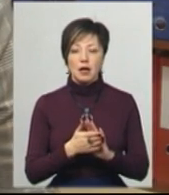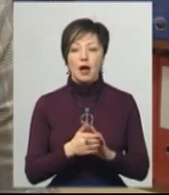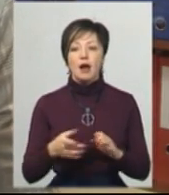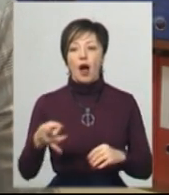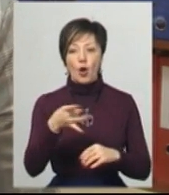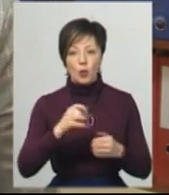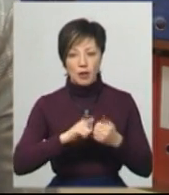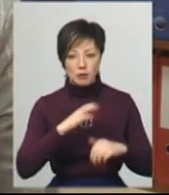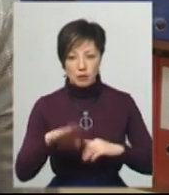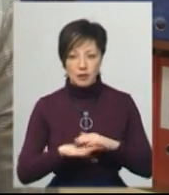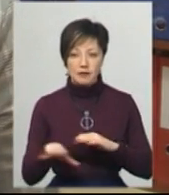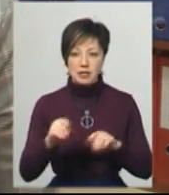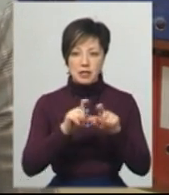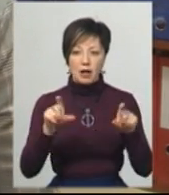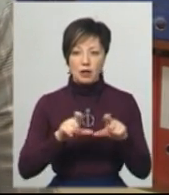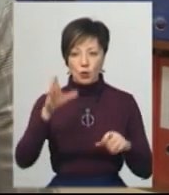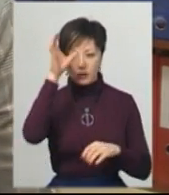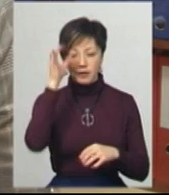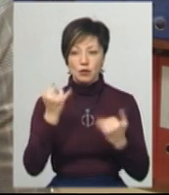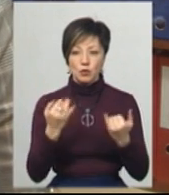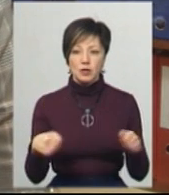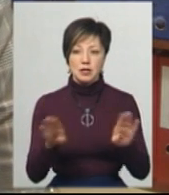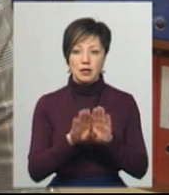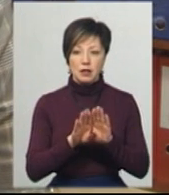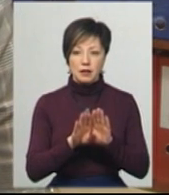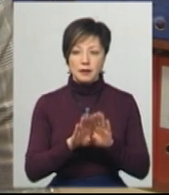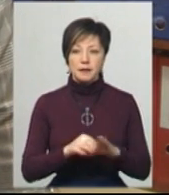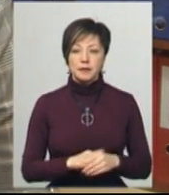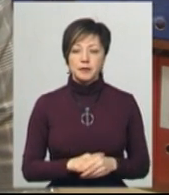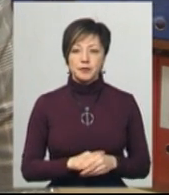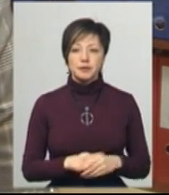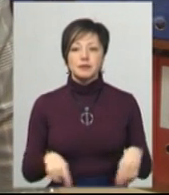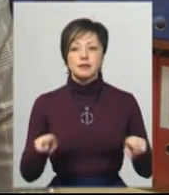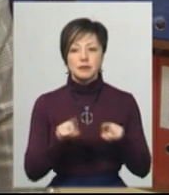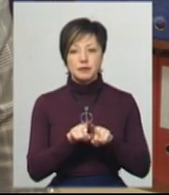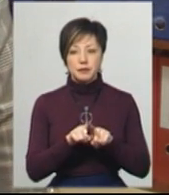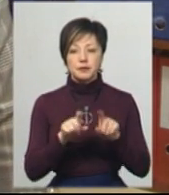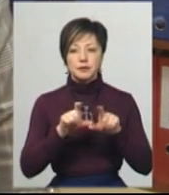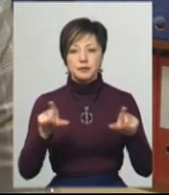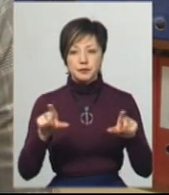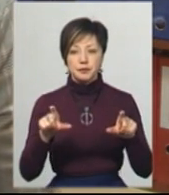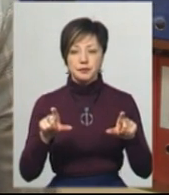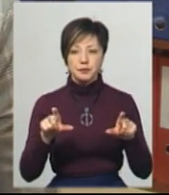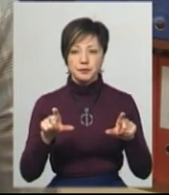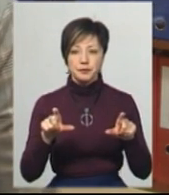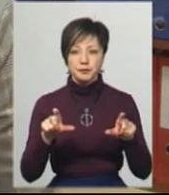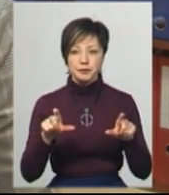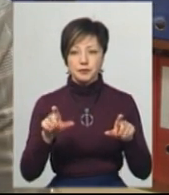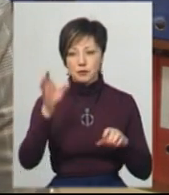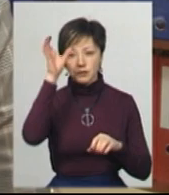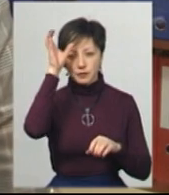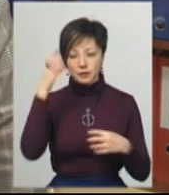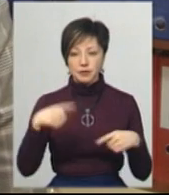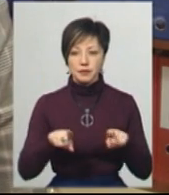Кам'янець-Подільський район, також всі заклади освіти на сьогодні не працюють. Також заклади загальної середньої освіти у таких